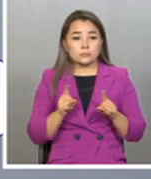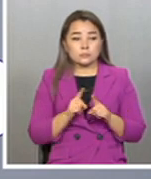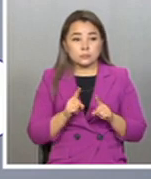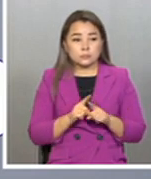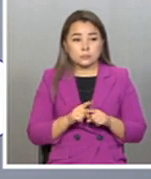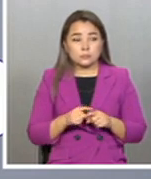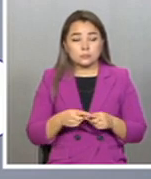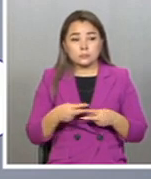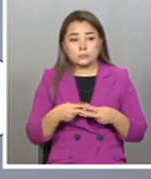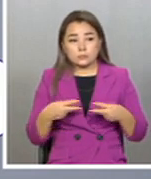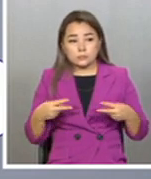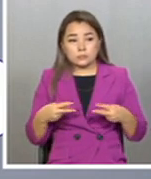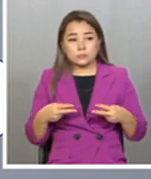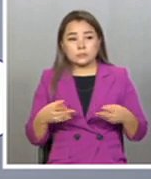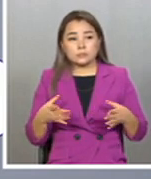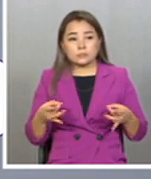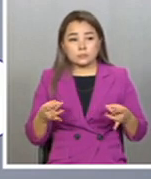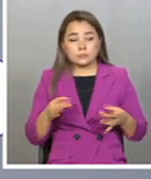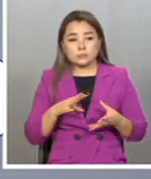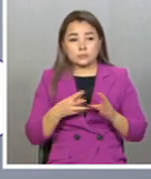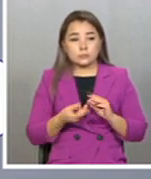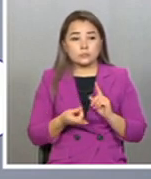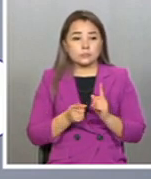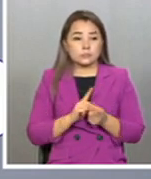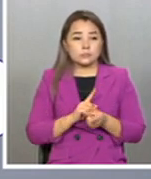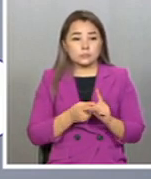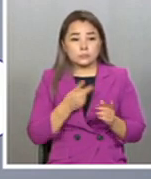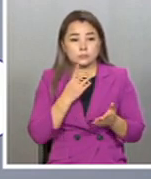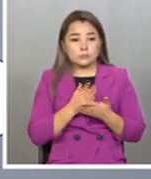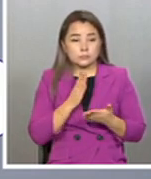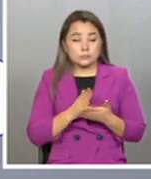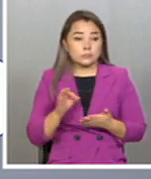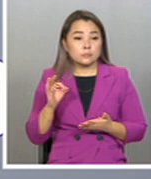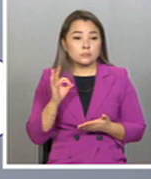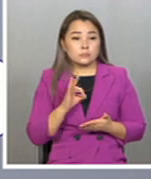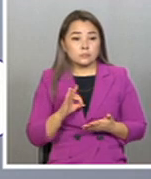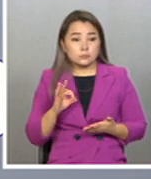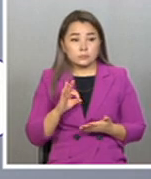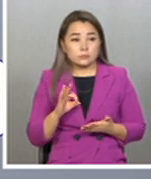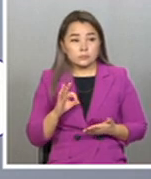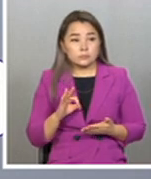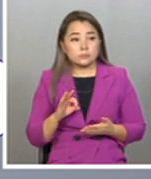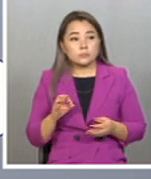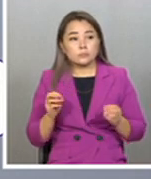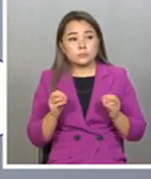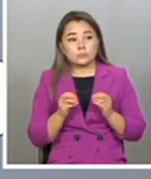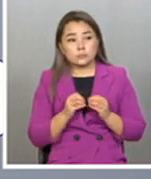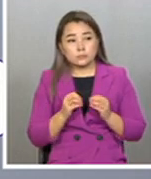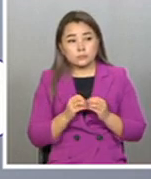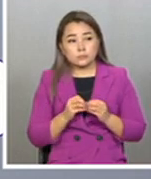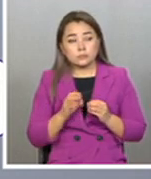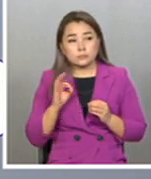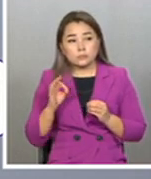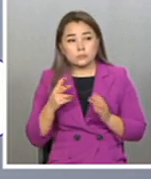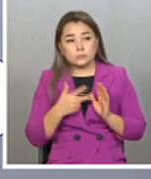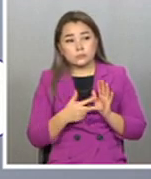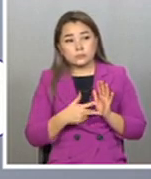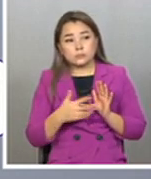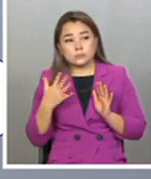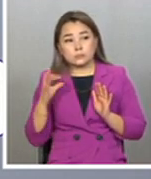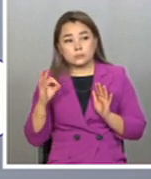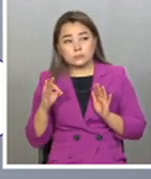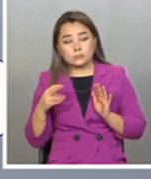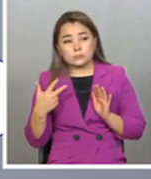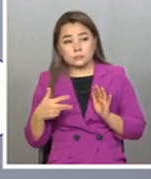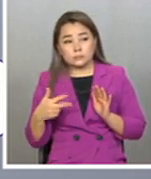салыстырмалы ылғалдылық ендік бойынша өзгеріп тұрады. 0-10 градус ендіктерде 85% болса,